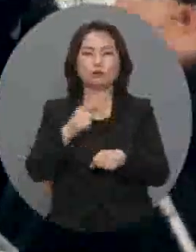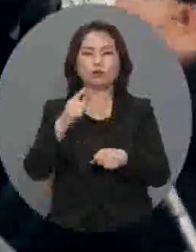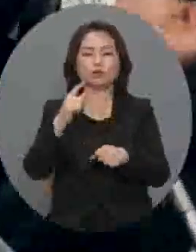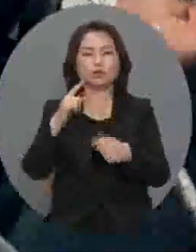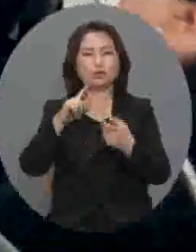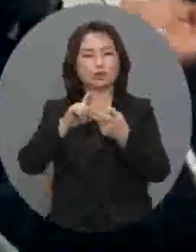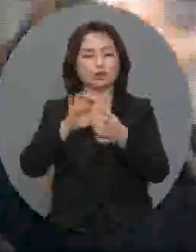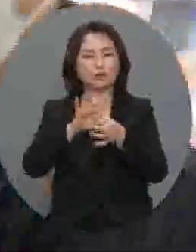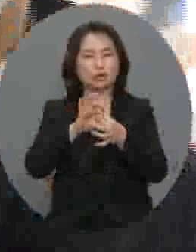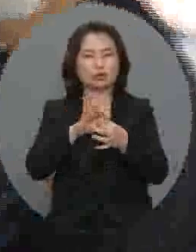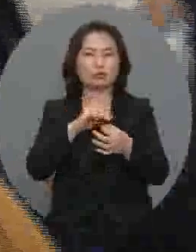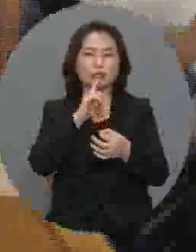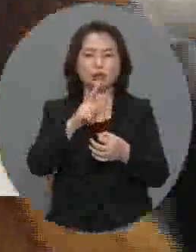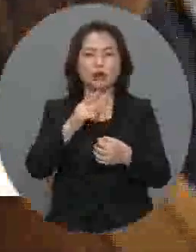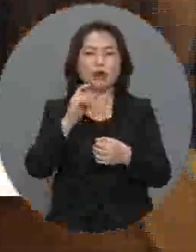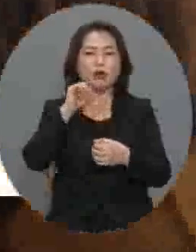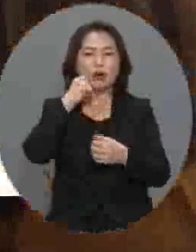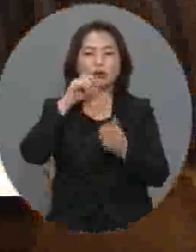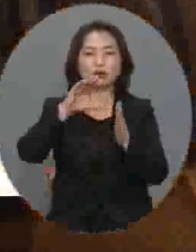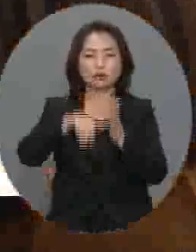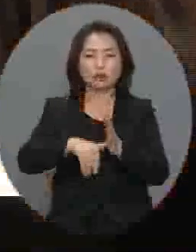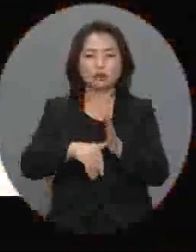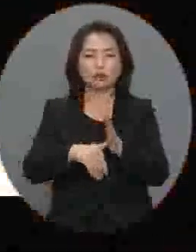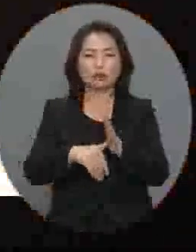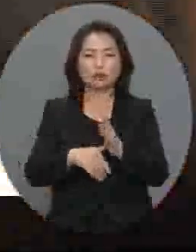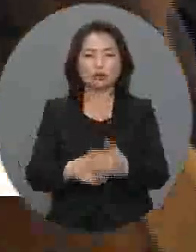강조했습니다. 어려웠던 시기에